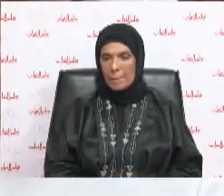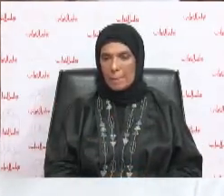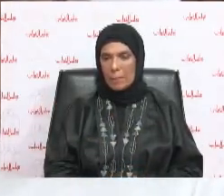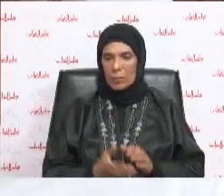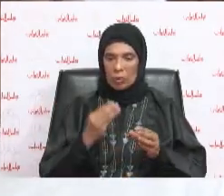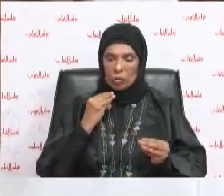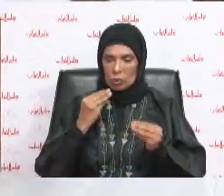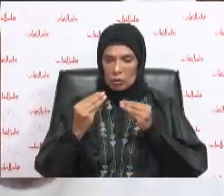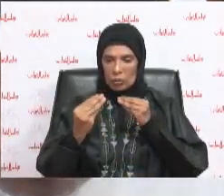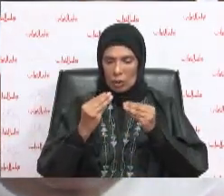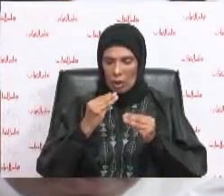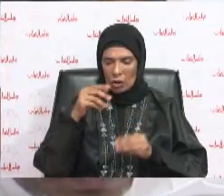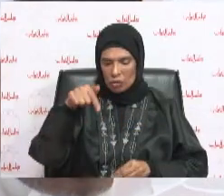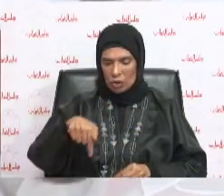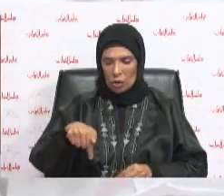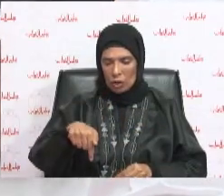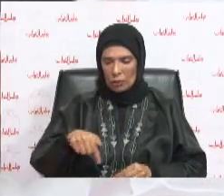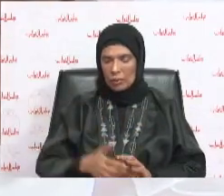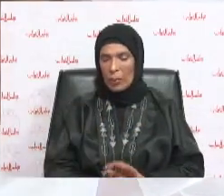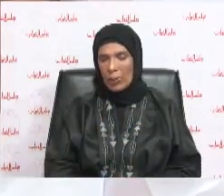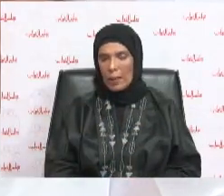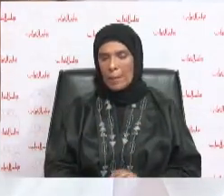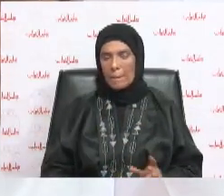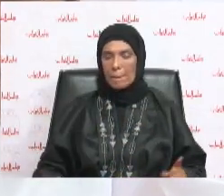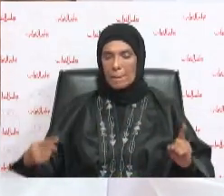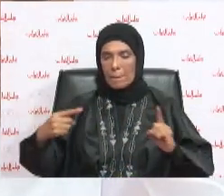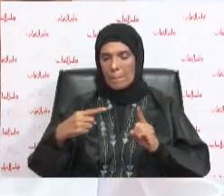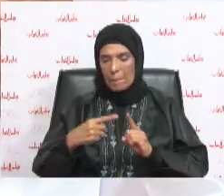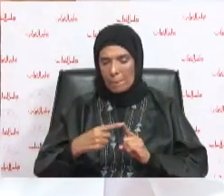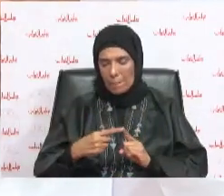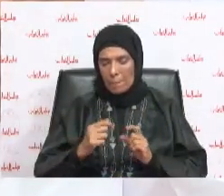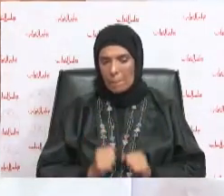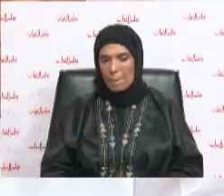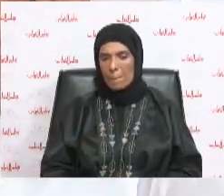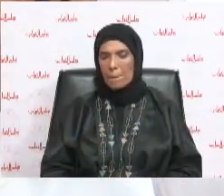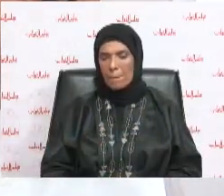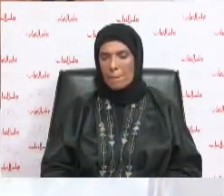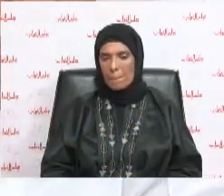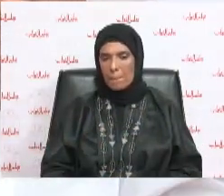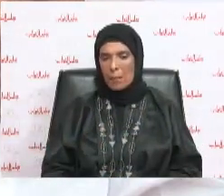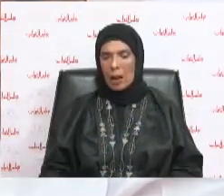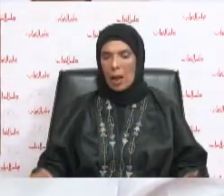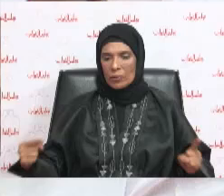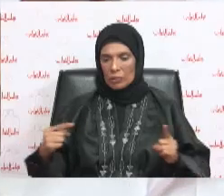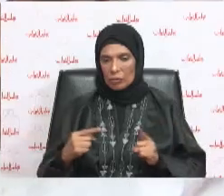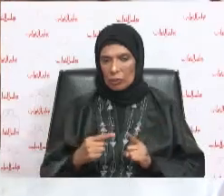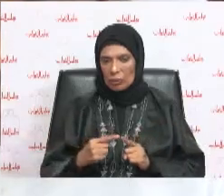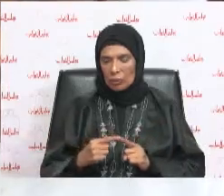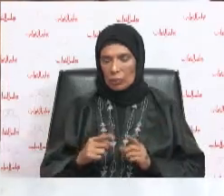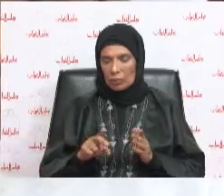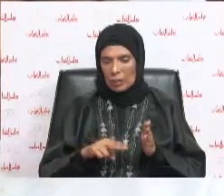الناقشة تحت قبة البرلمان، والهدف منه الوصول إلى المبتغى اللي إحنا